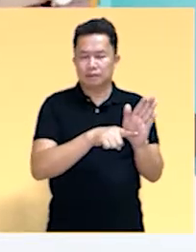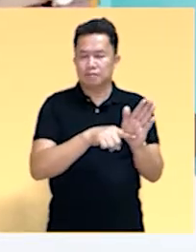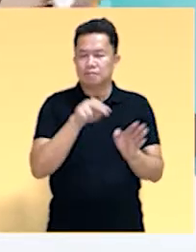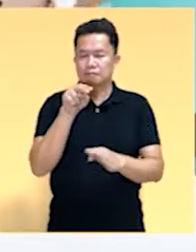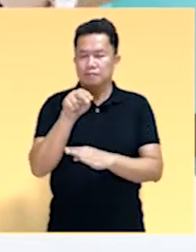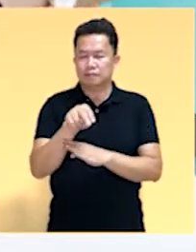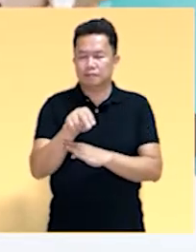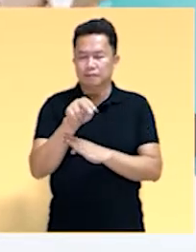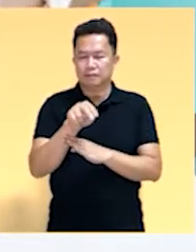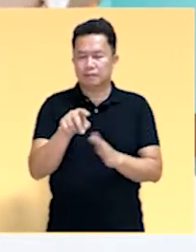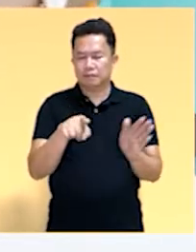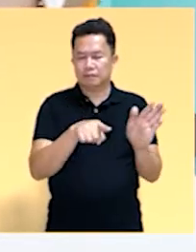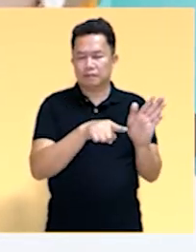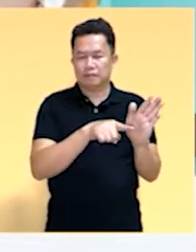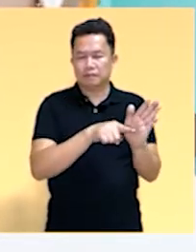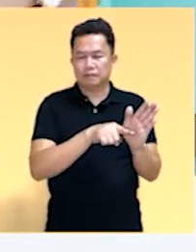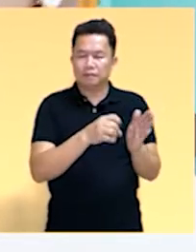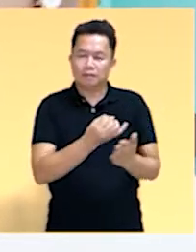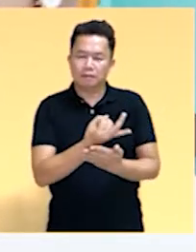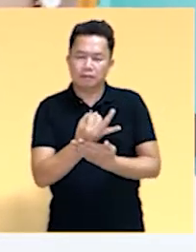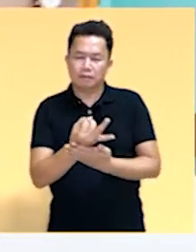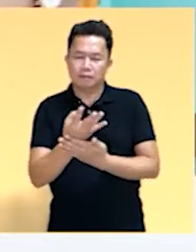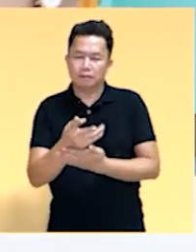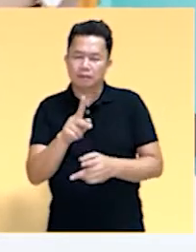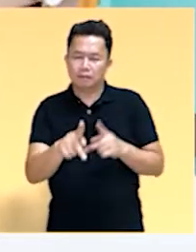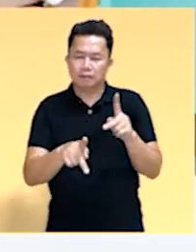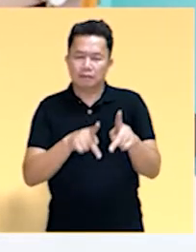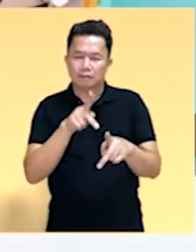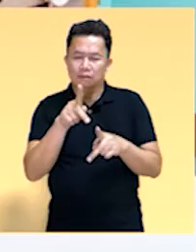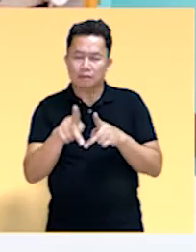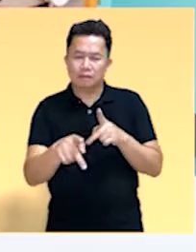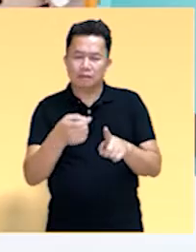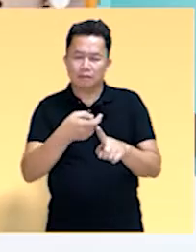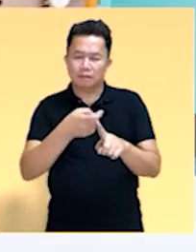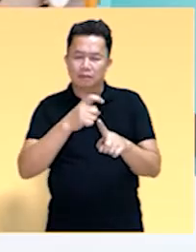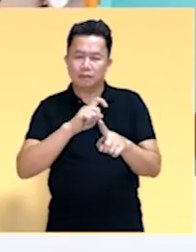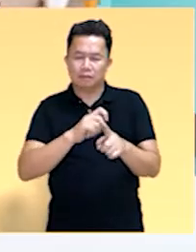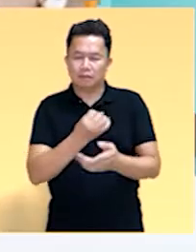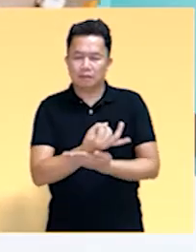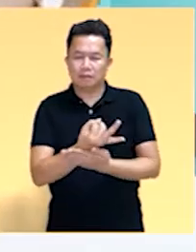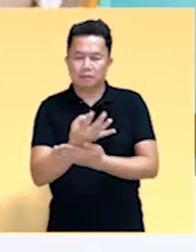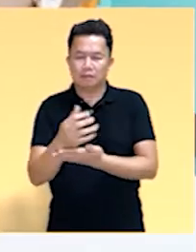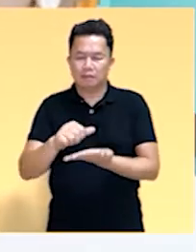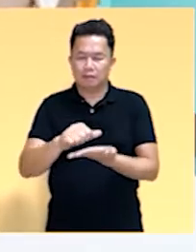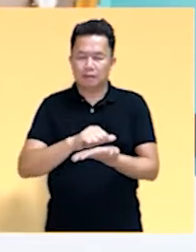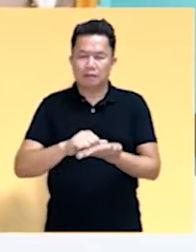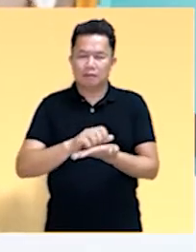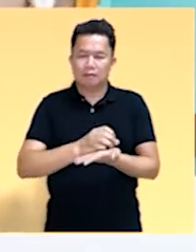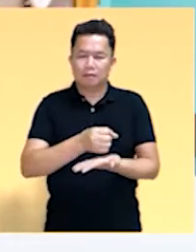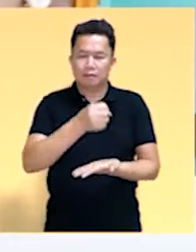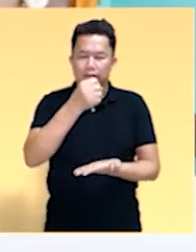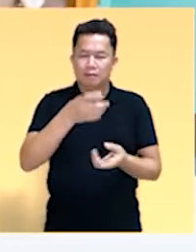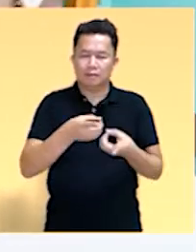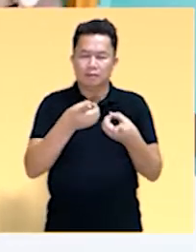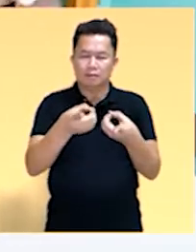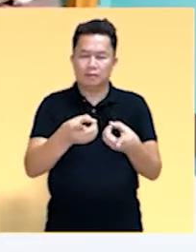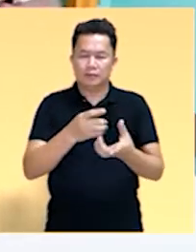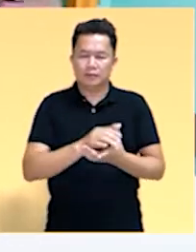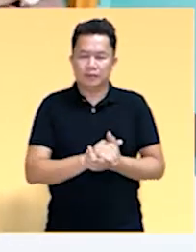kailangan nating isubtract ang bilang ng populasyon mula sa bilang ng alcohol bottles na